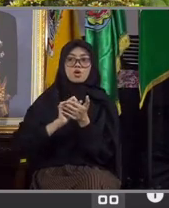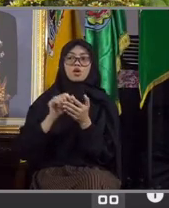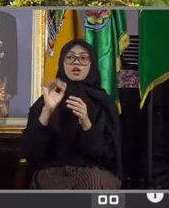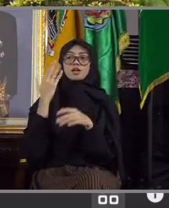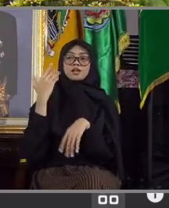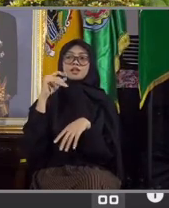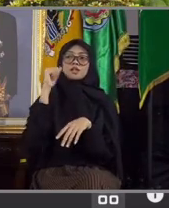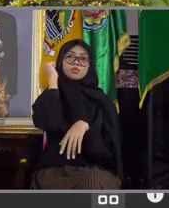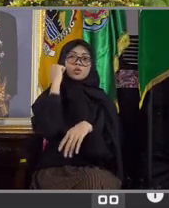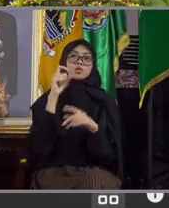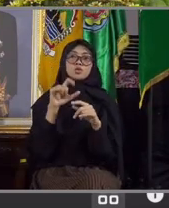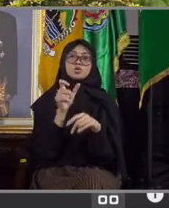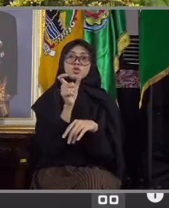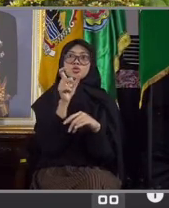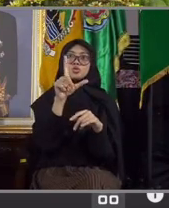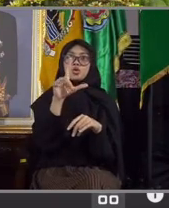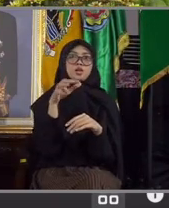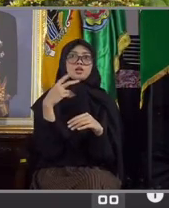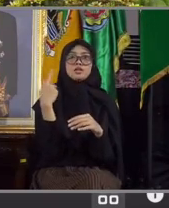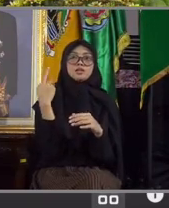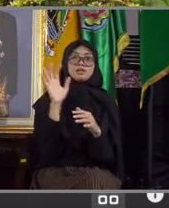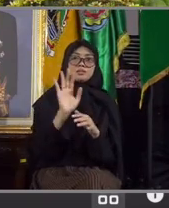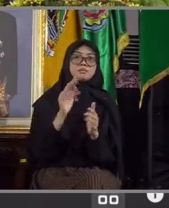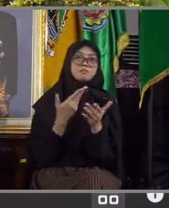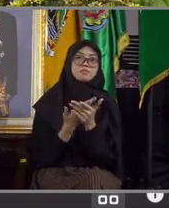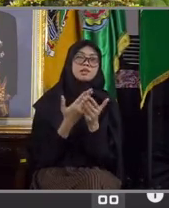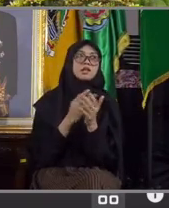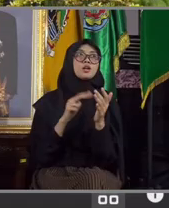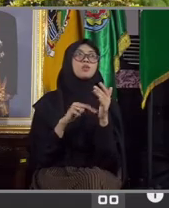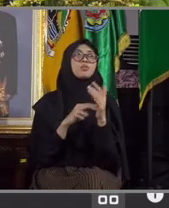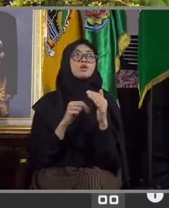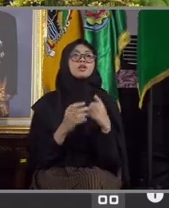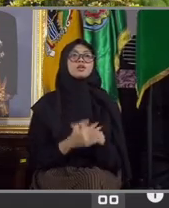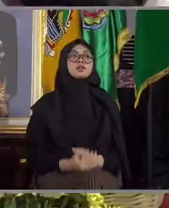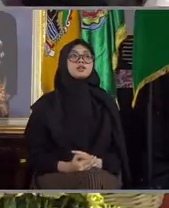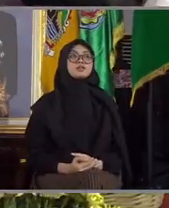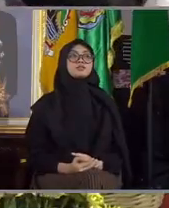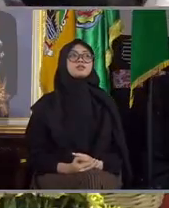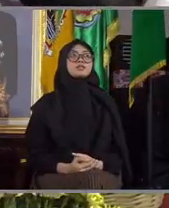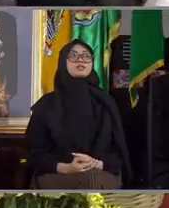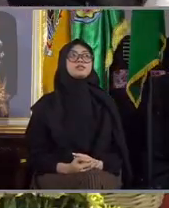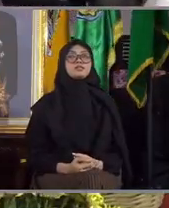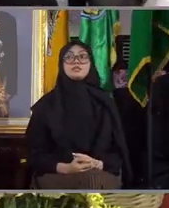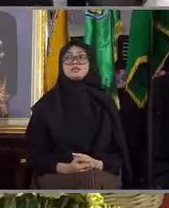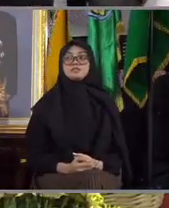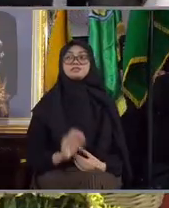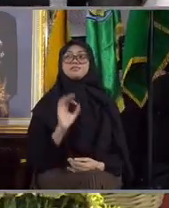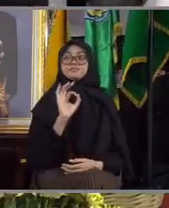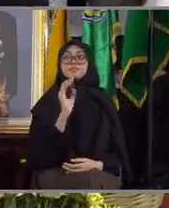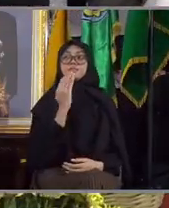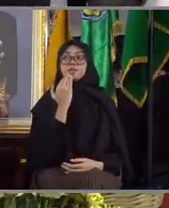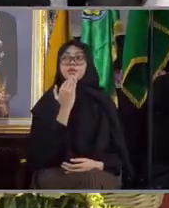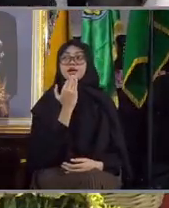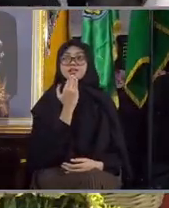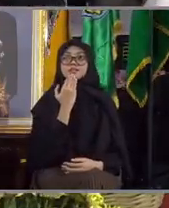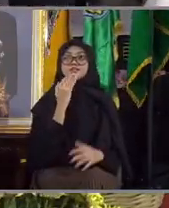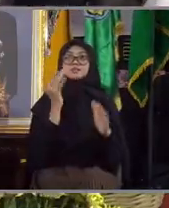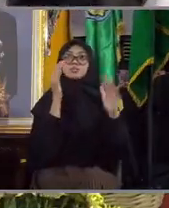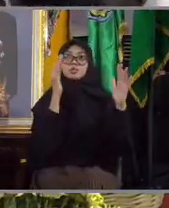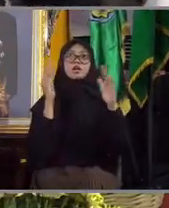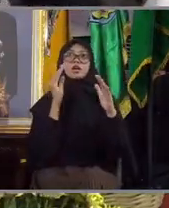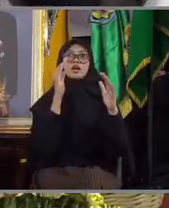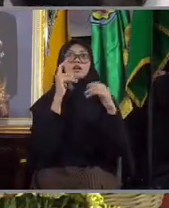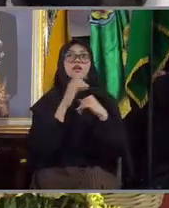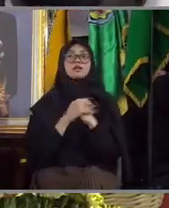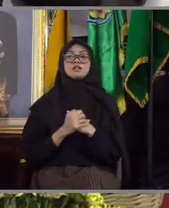Jurinah Jaluan tadi. Itu. Ya, terima kasih. Baik. Baik, terima kasih. Boleh berikan tepuk tangan dulu dong Bapak